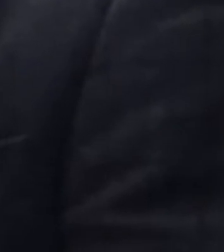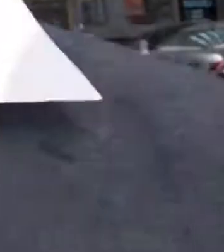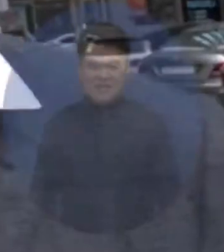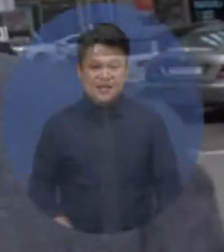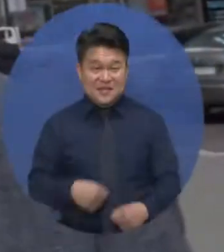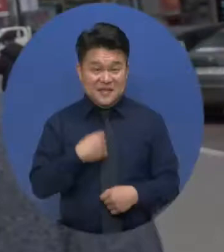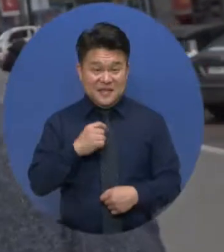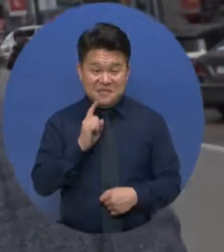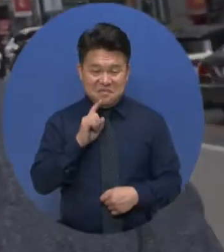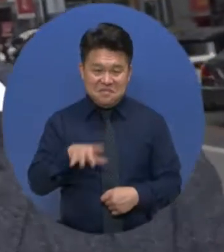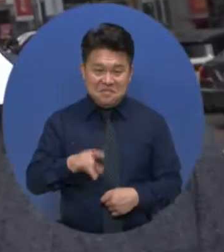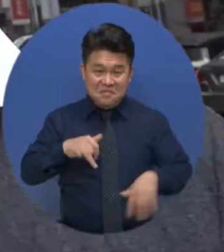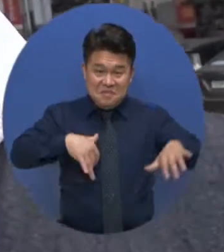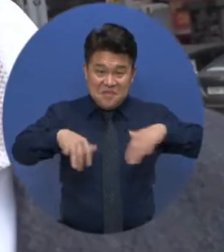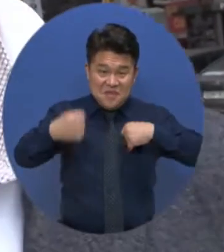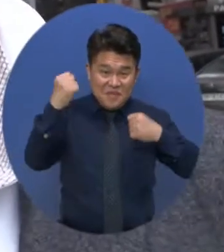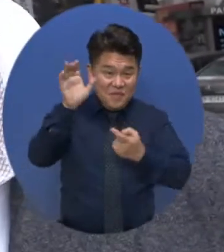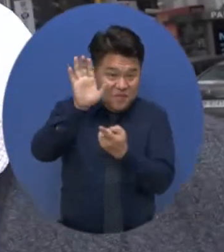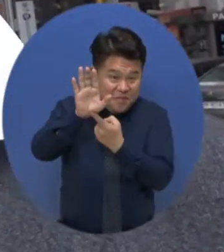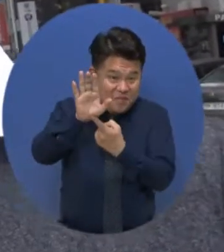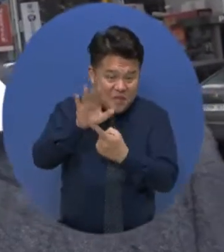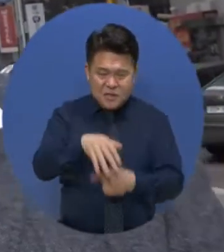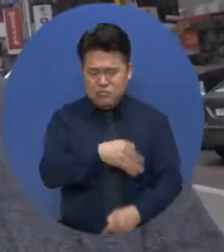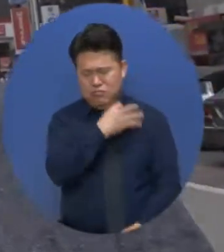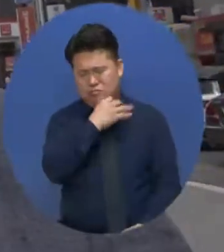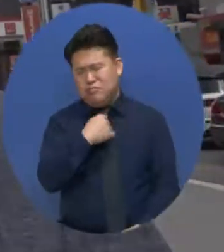솔직히 처음에는 좀 부끄러웠는데